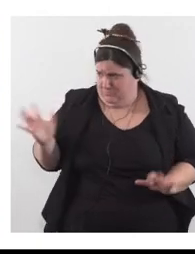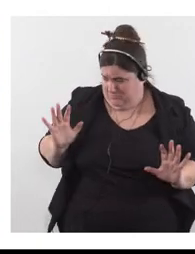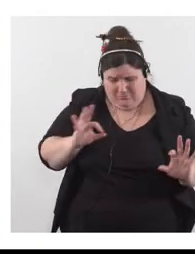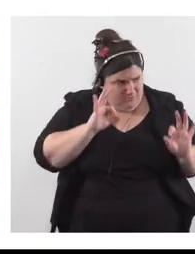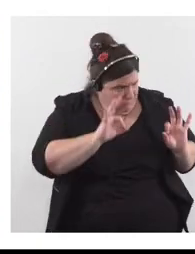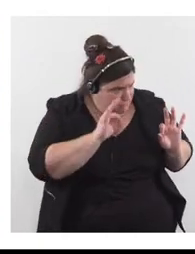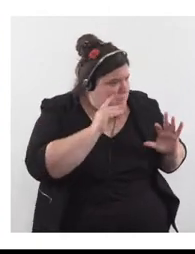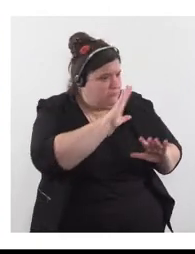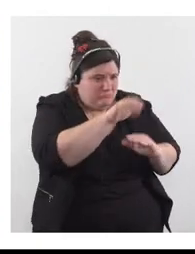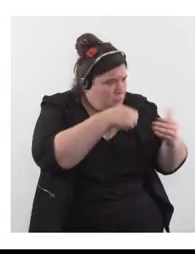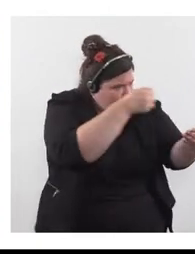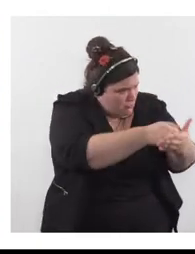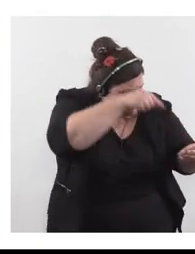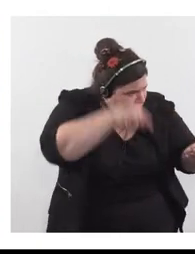veux.